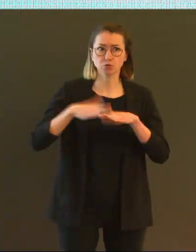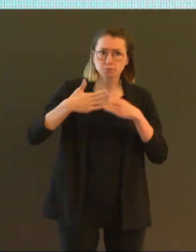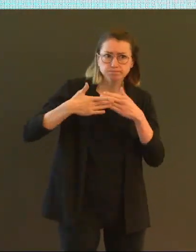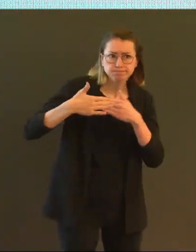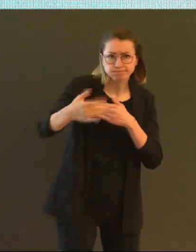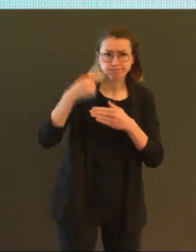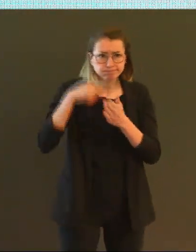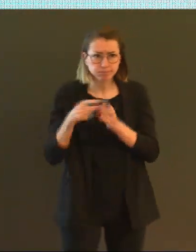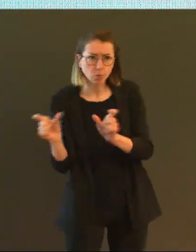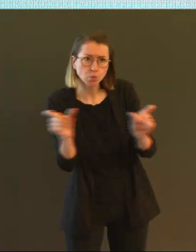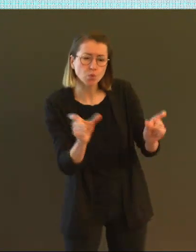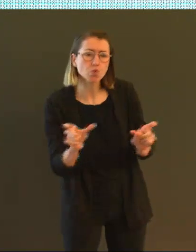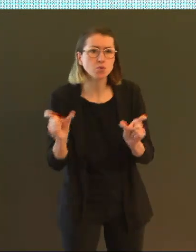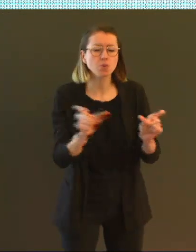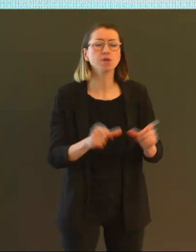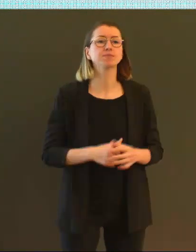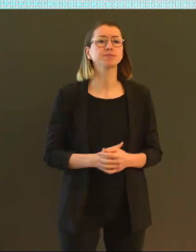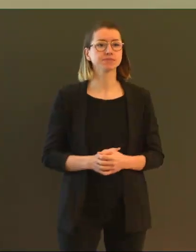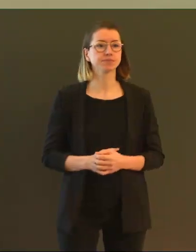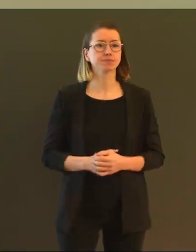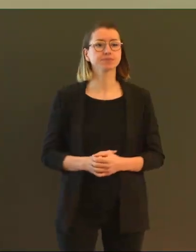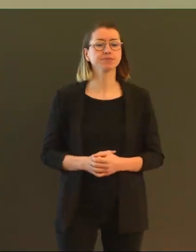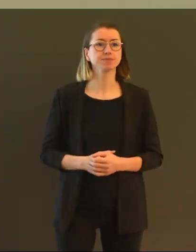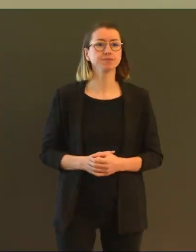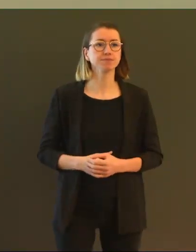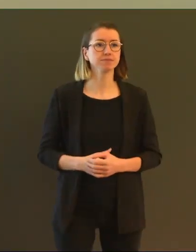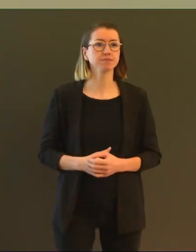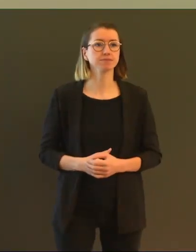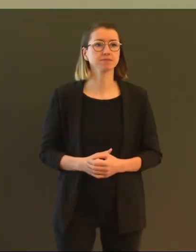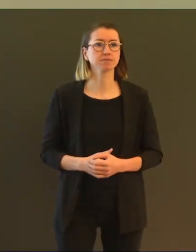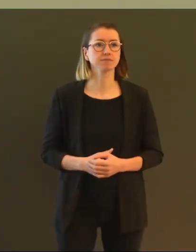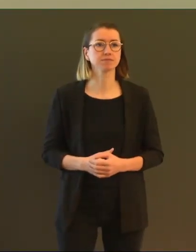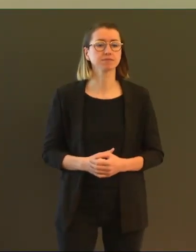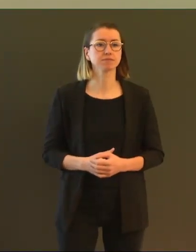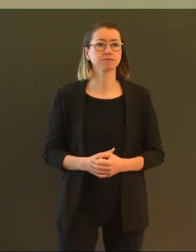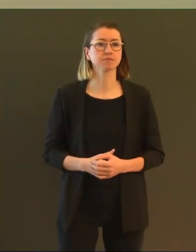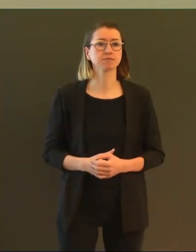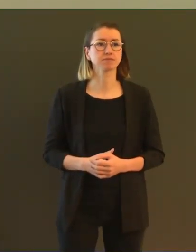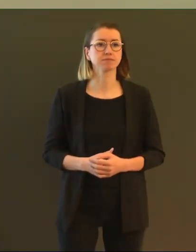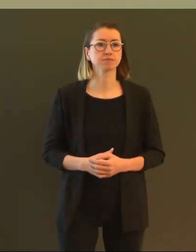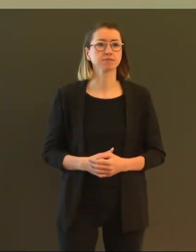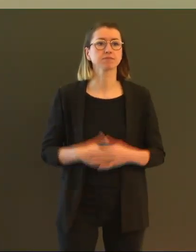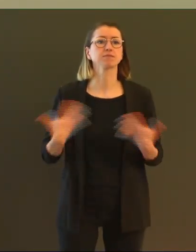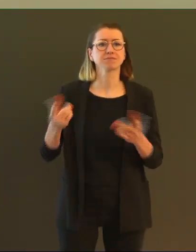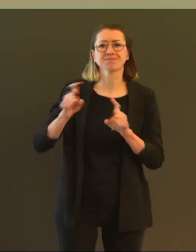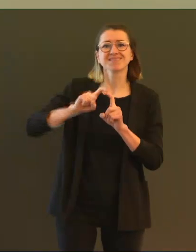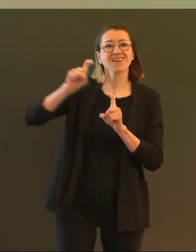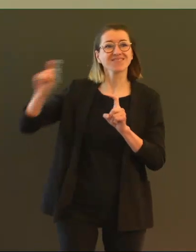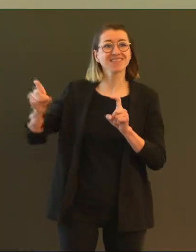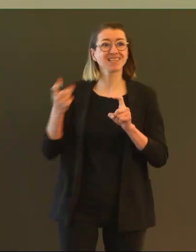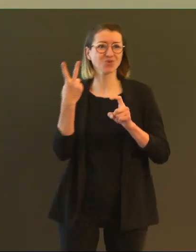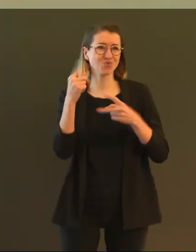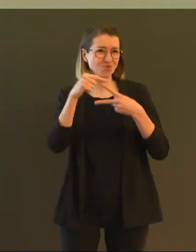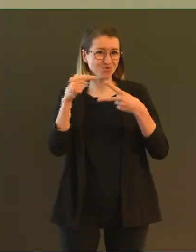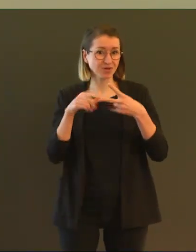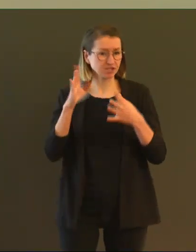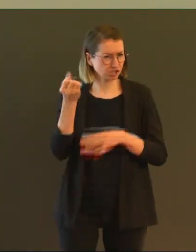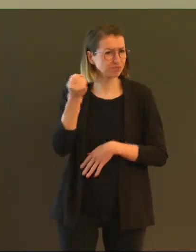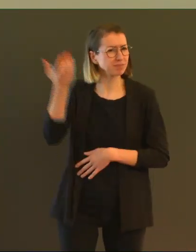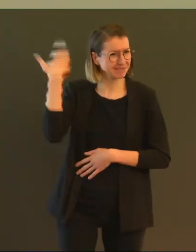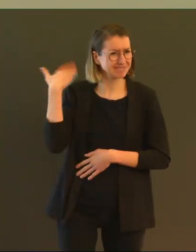stade actuel de la pandémie en Belgique. Nous avons parlé de ces 2 indicateurs la semaine passée. Il s'agit d'une part